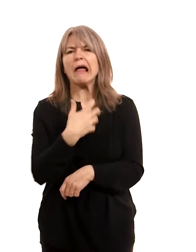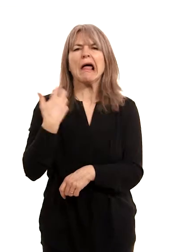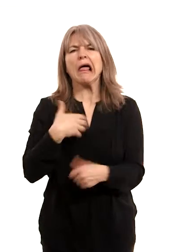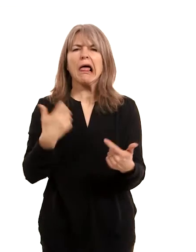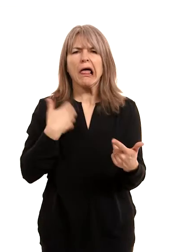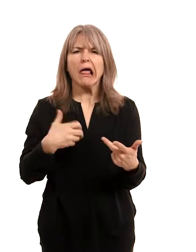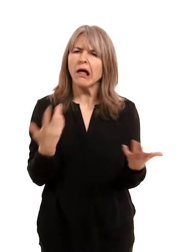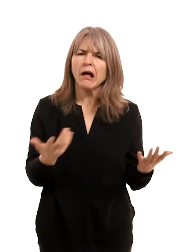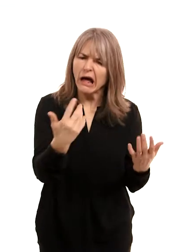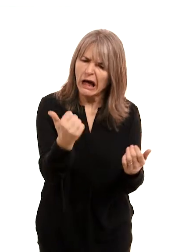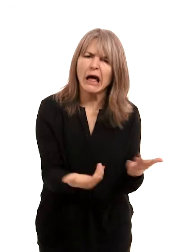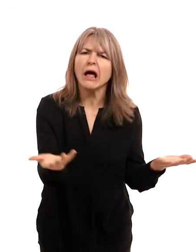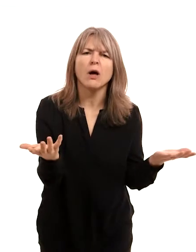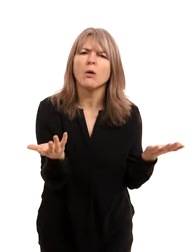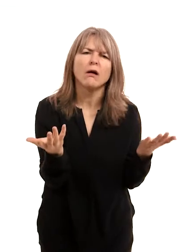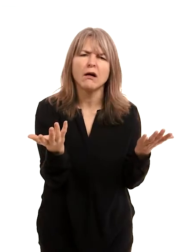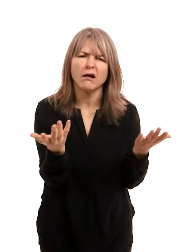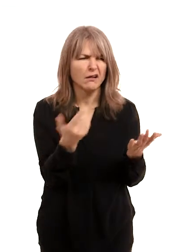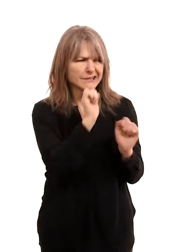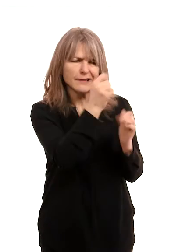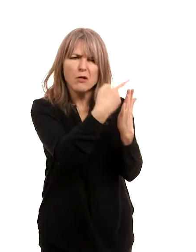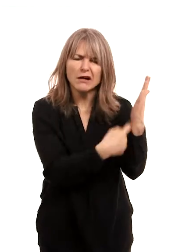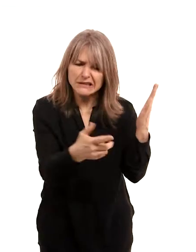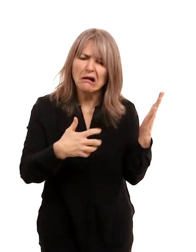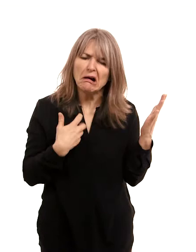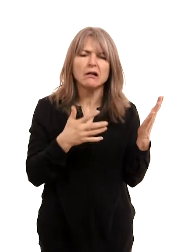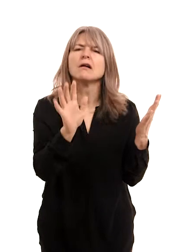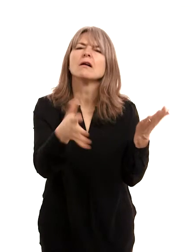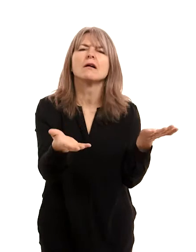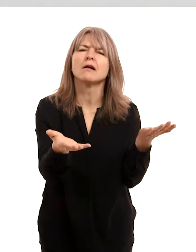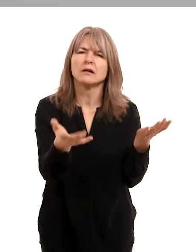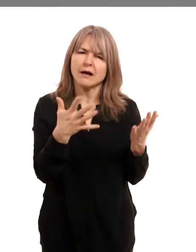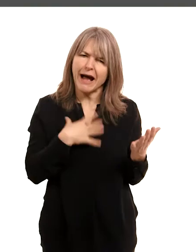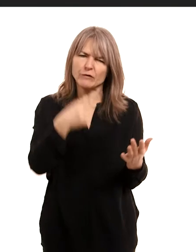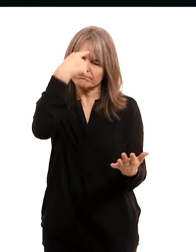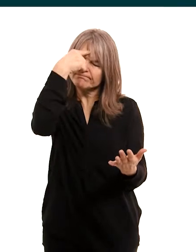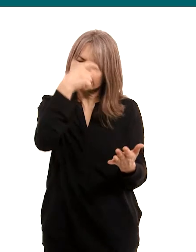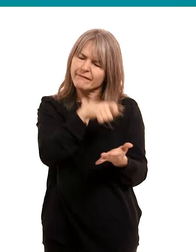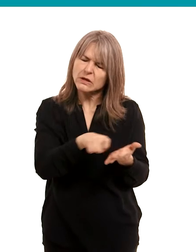leisio nôl a cona wedyn am y polisïau pethau newidau sy'n dod mas.